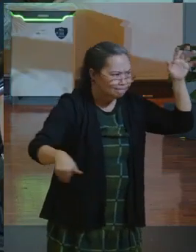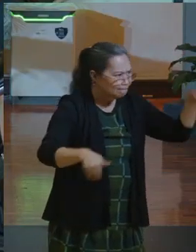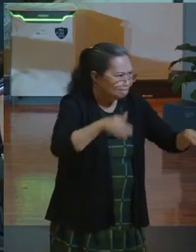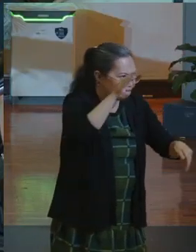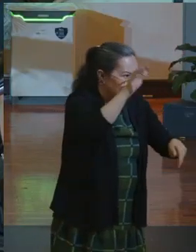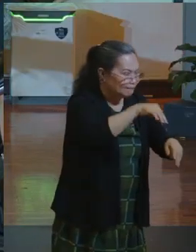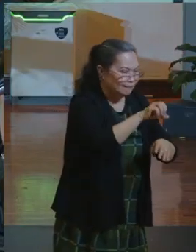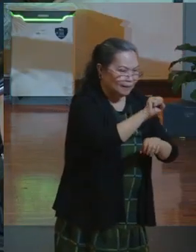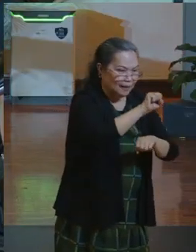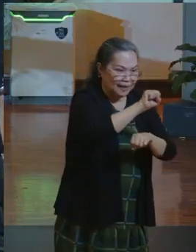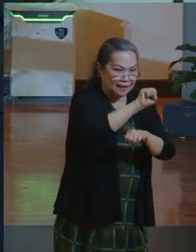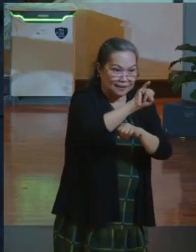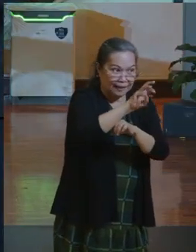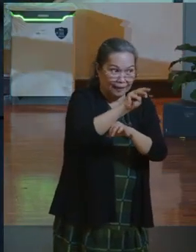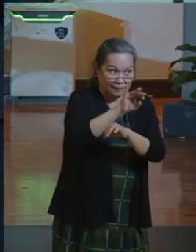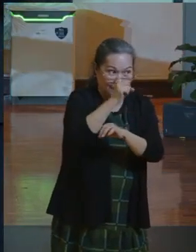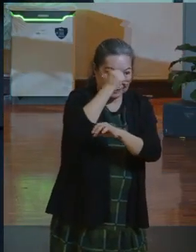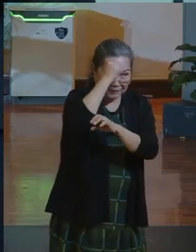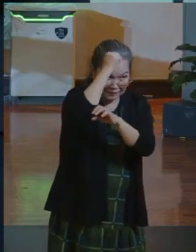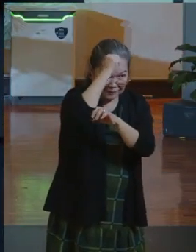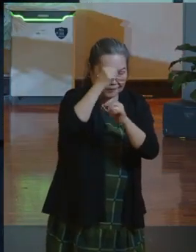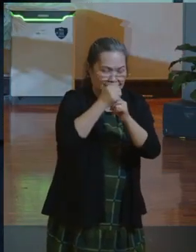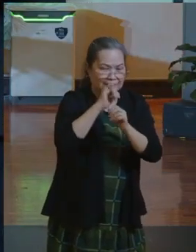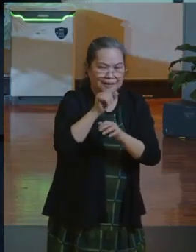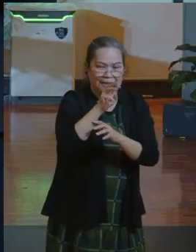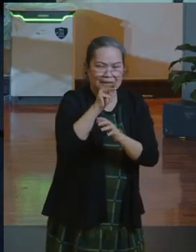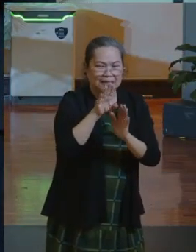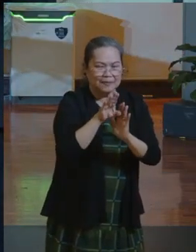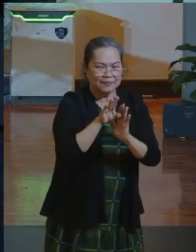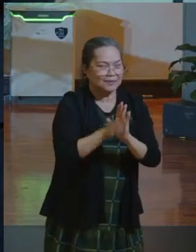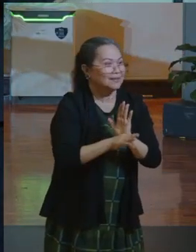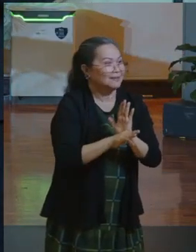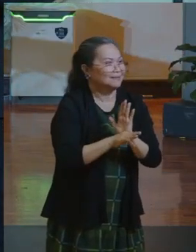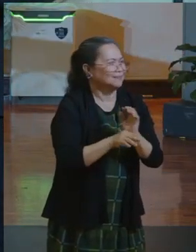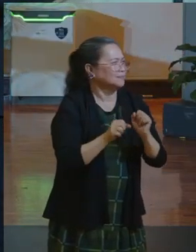si Simon the Zealot, si Kate the Less.